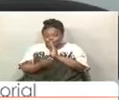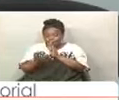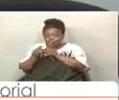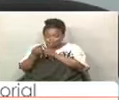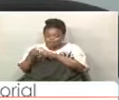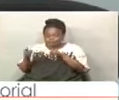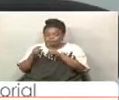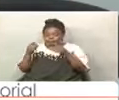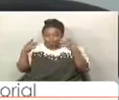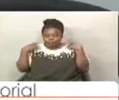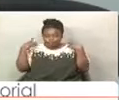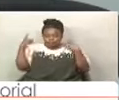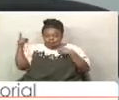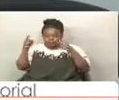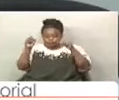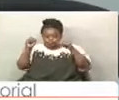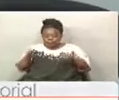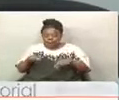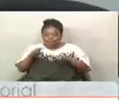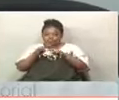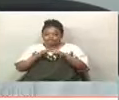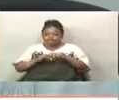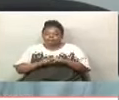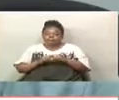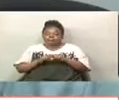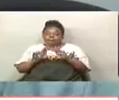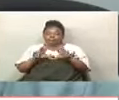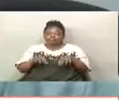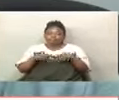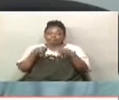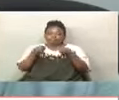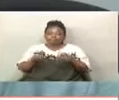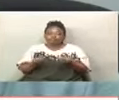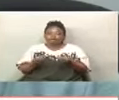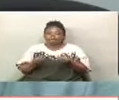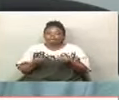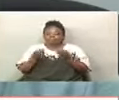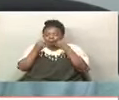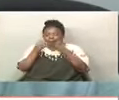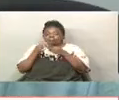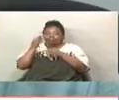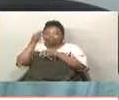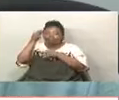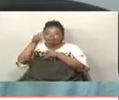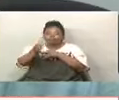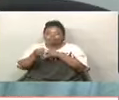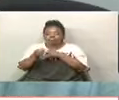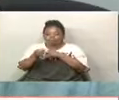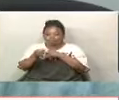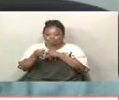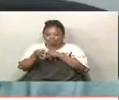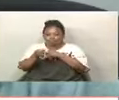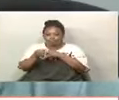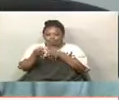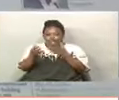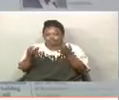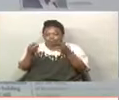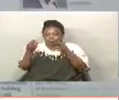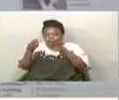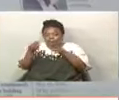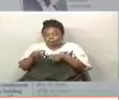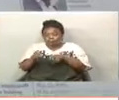different fields, we can sit down and provide content ahead of events